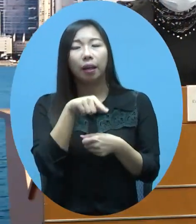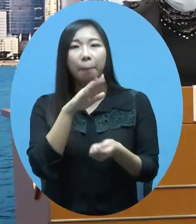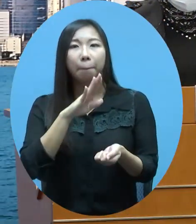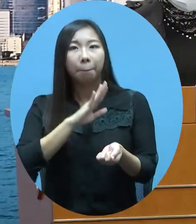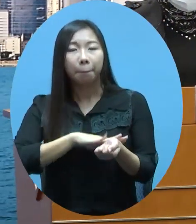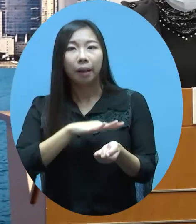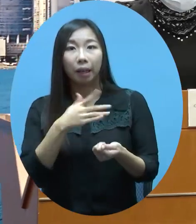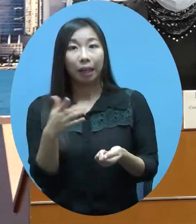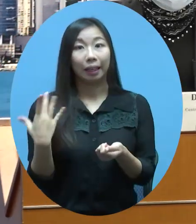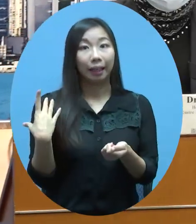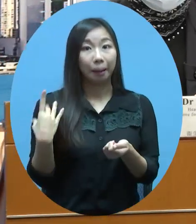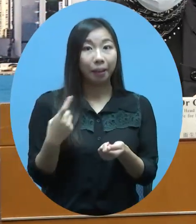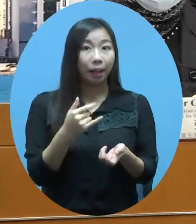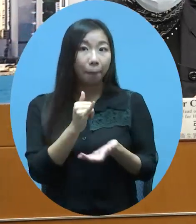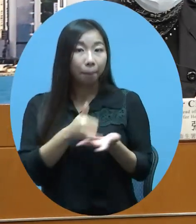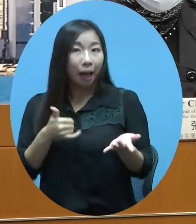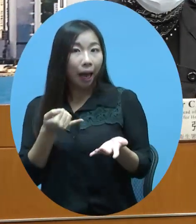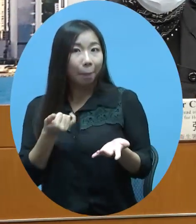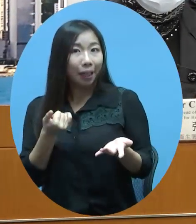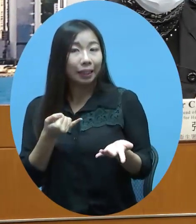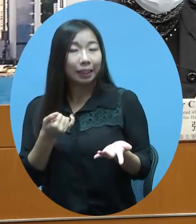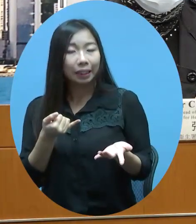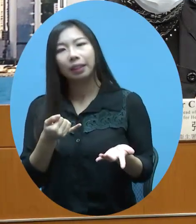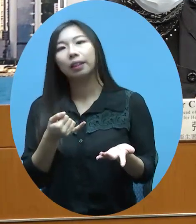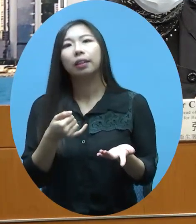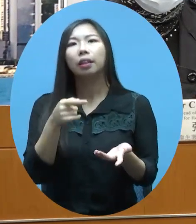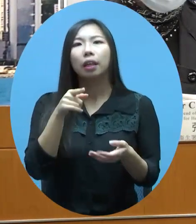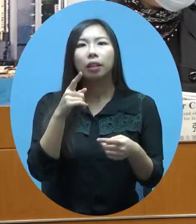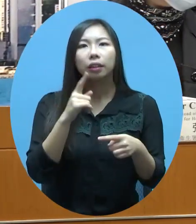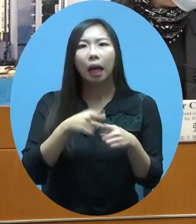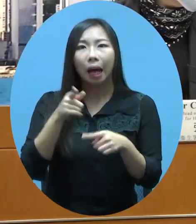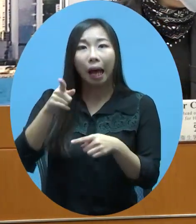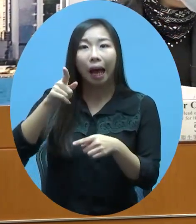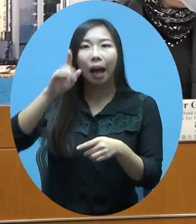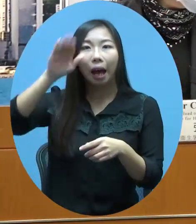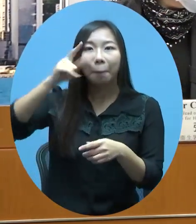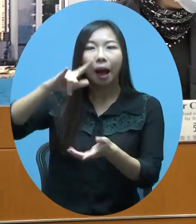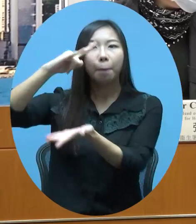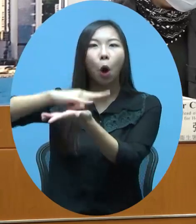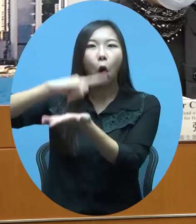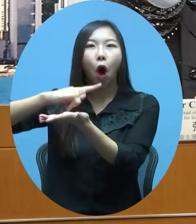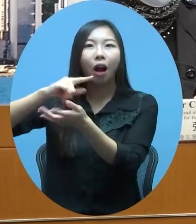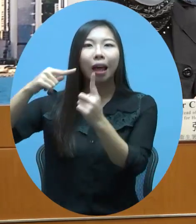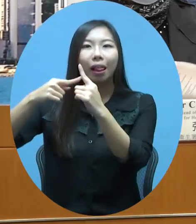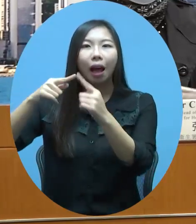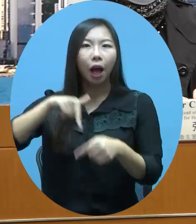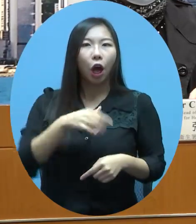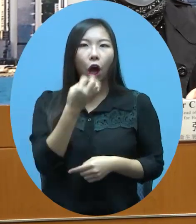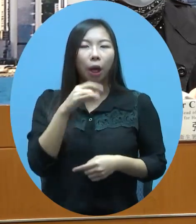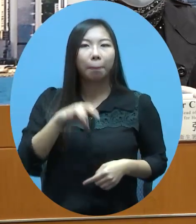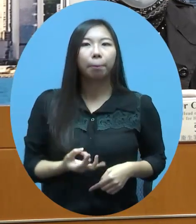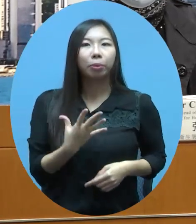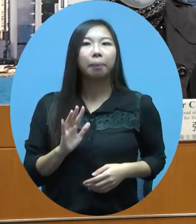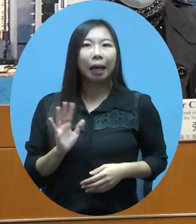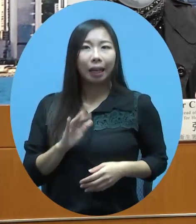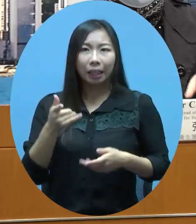昨天出院，因為其實他本身是即武漢，即係嚟自武漢啦，唔係香港本地居民啦。咁當局係咪